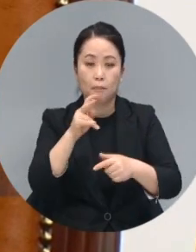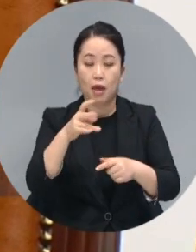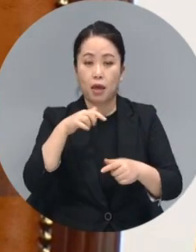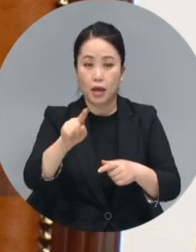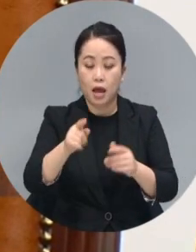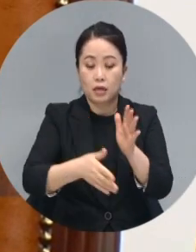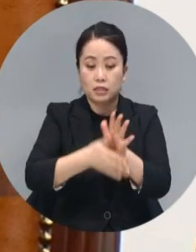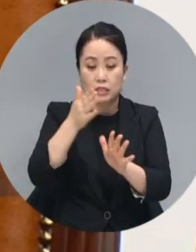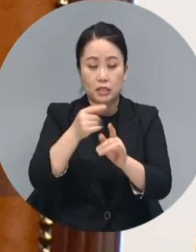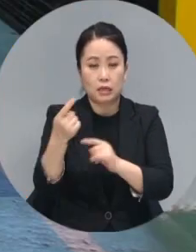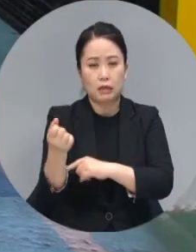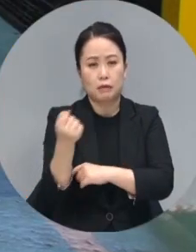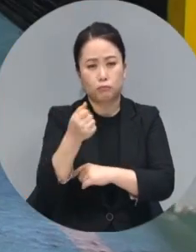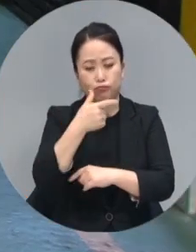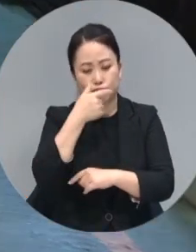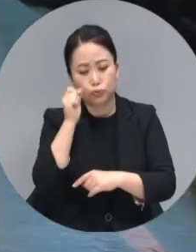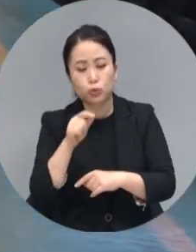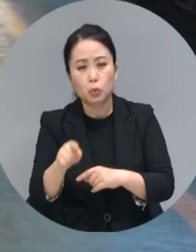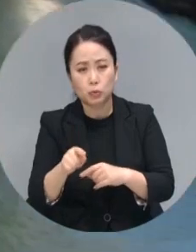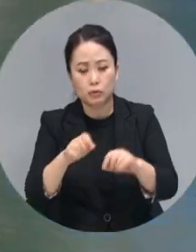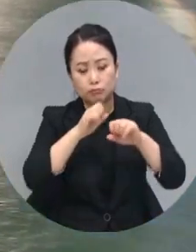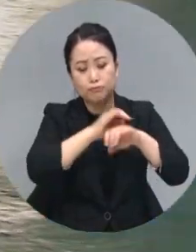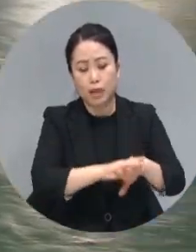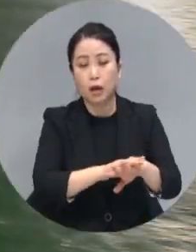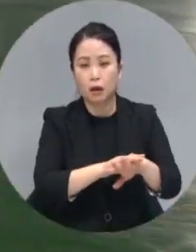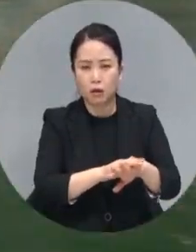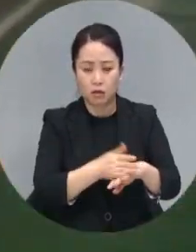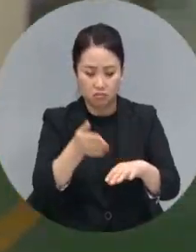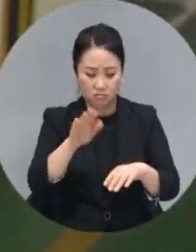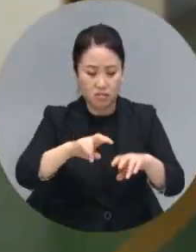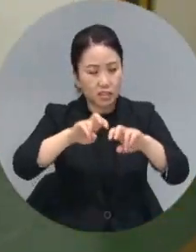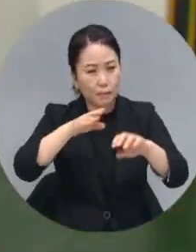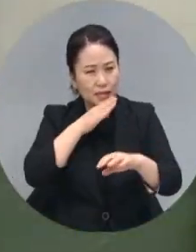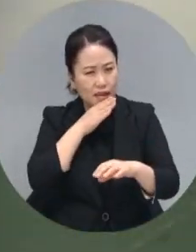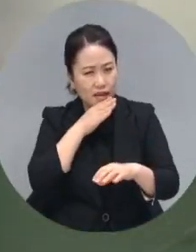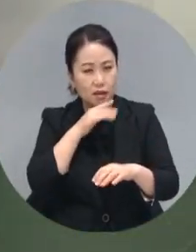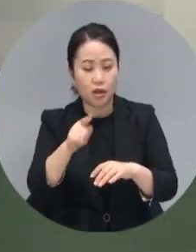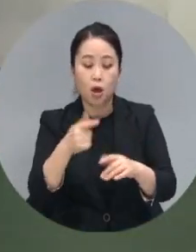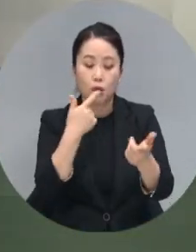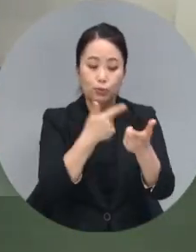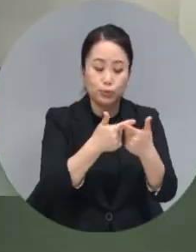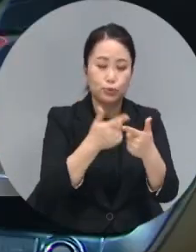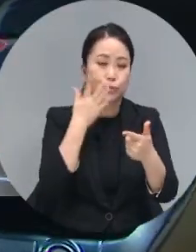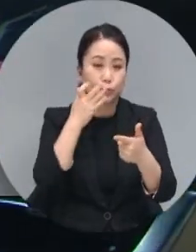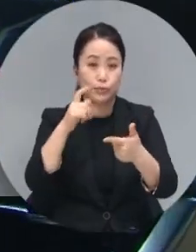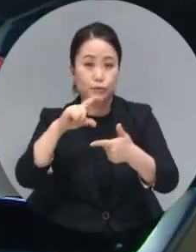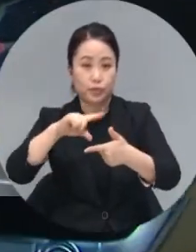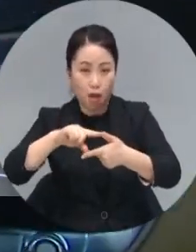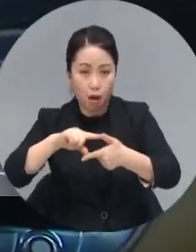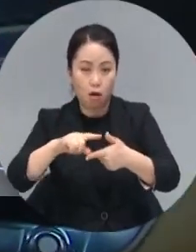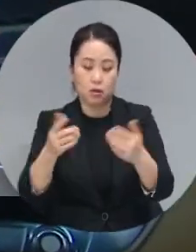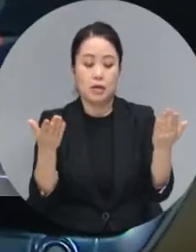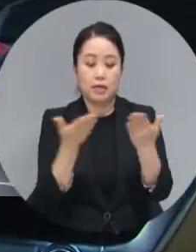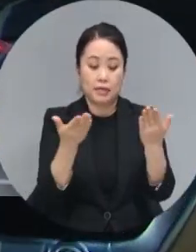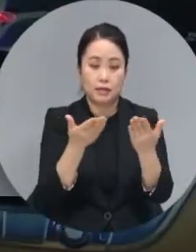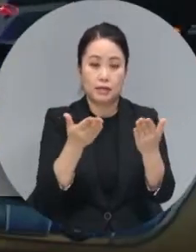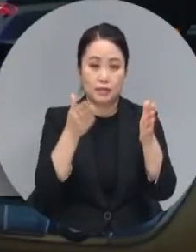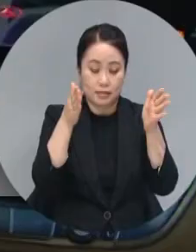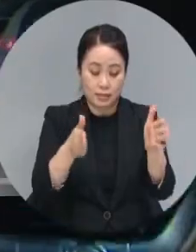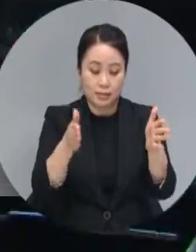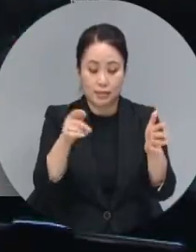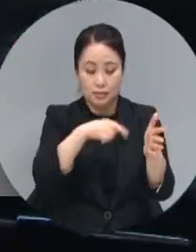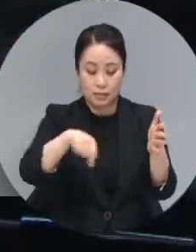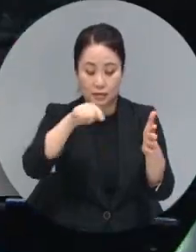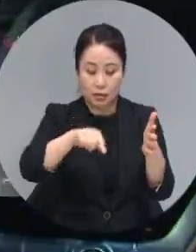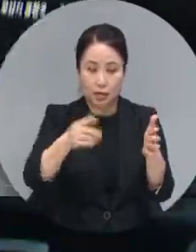부족으로 좌초된 바 있습니다. 과연 그럴까? 부울경 시도를 오가는 통근 인구는 하루 22만 명.